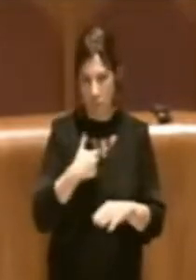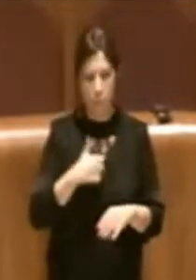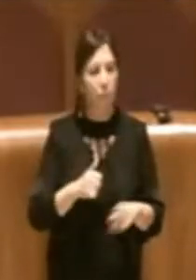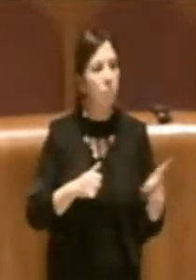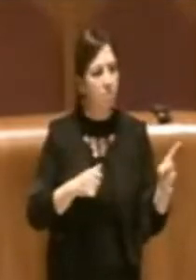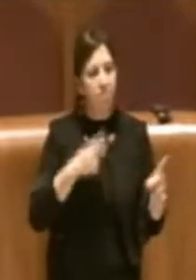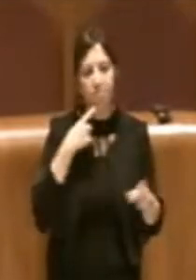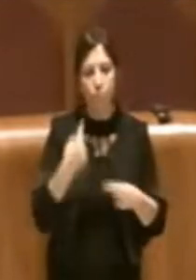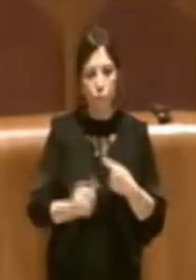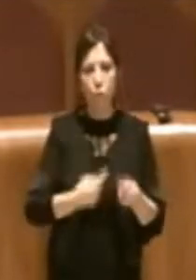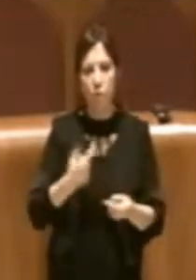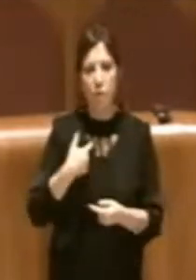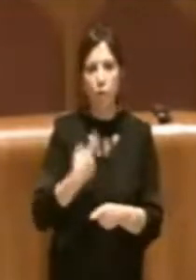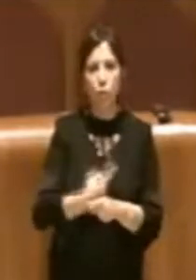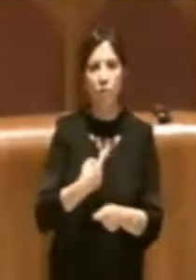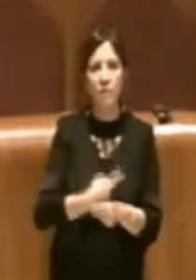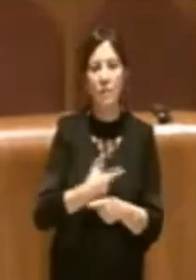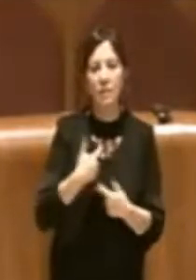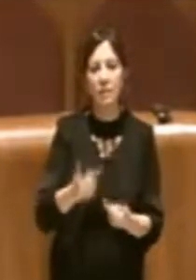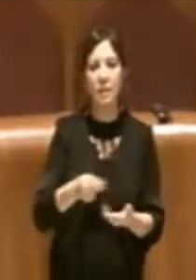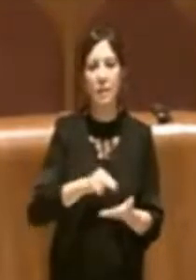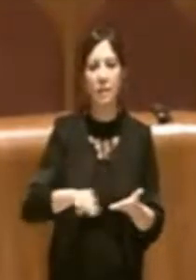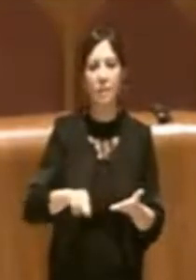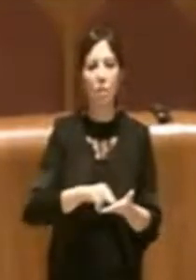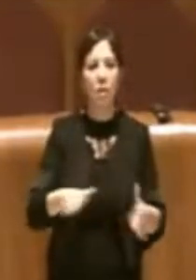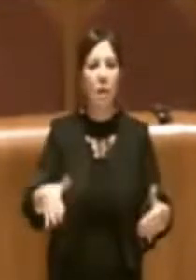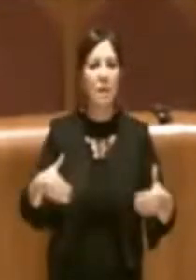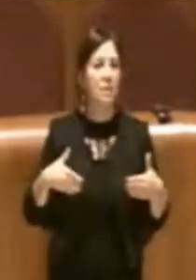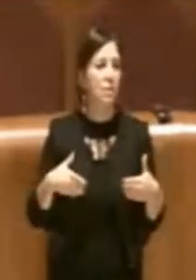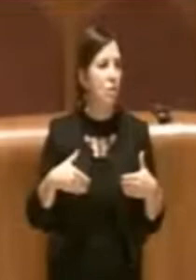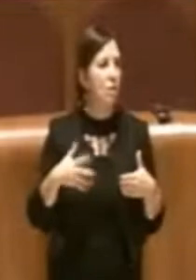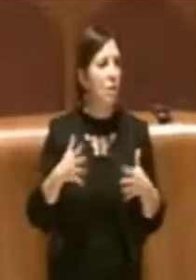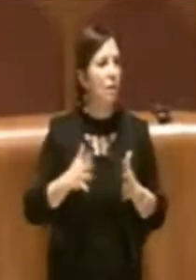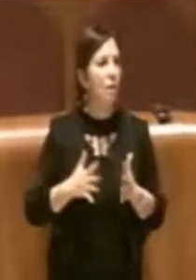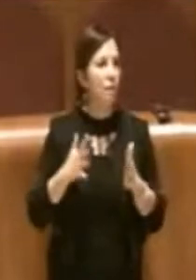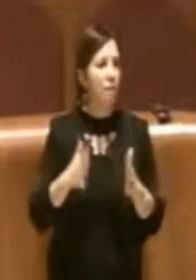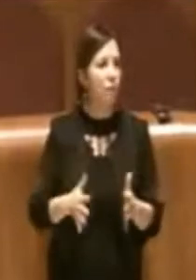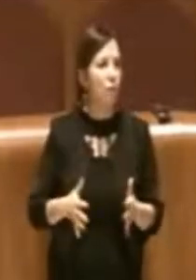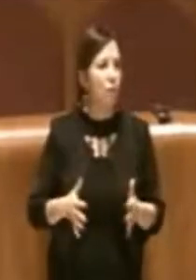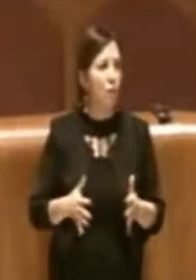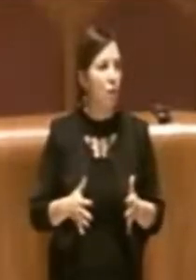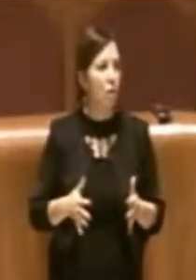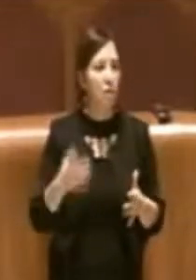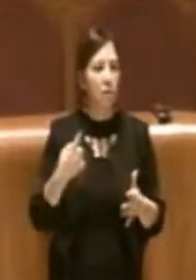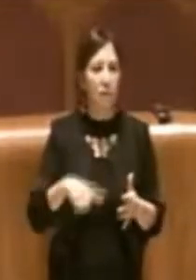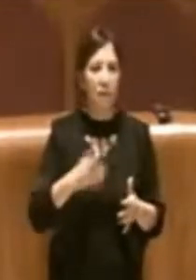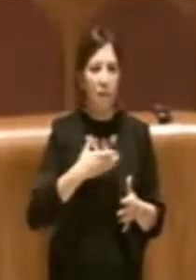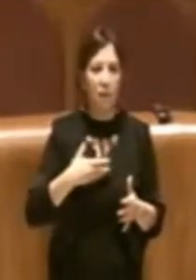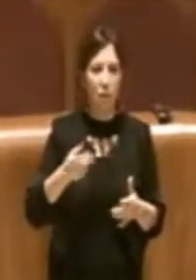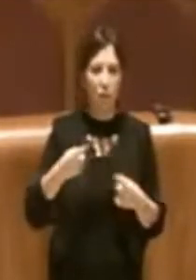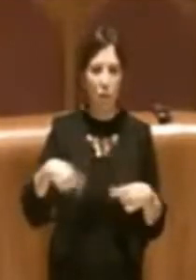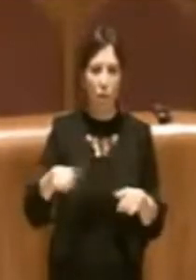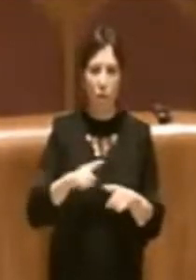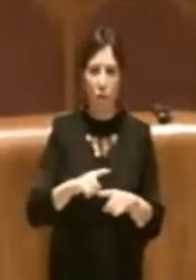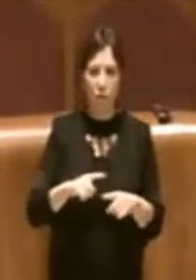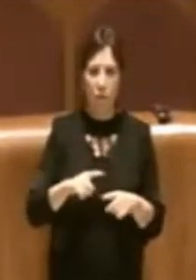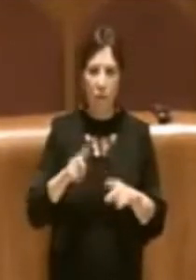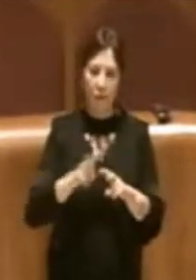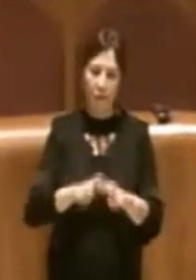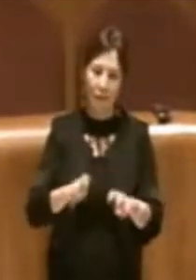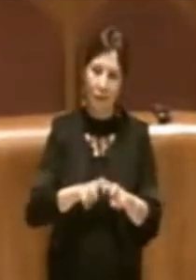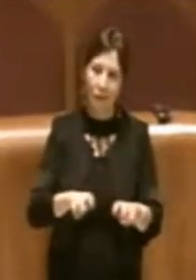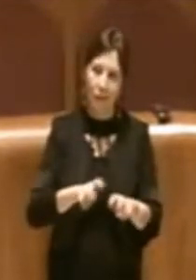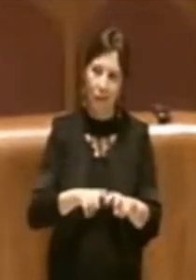di dover dare un voto di astensione, perché non c'è stata volontà da parte della consigliera di